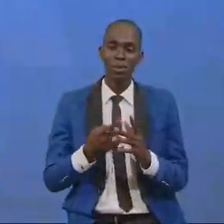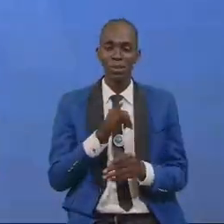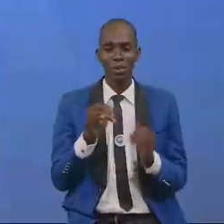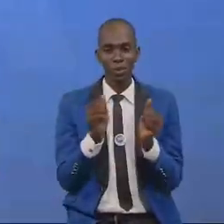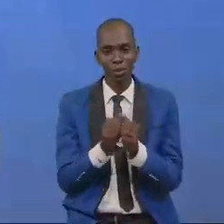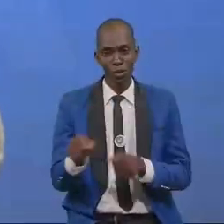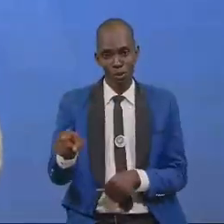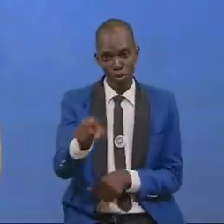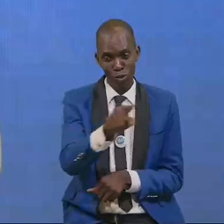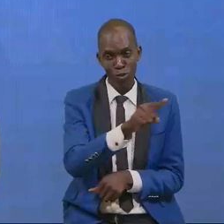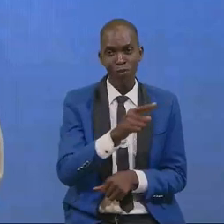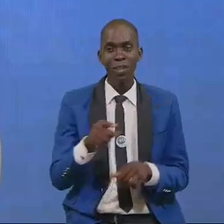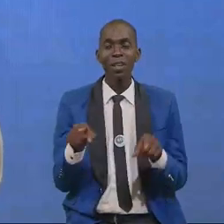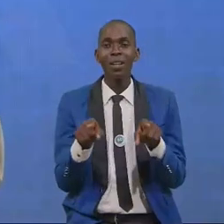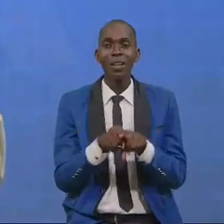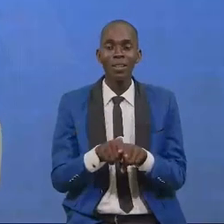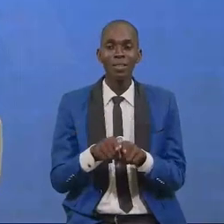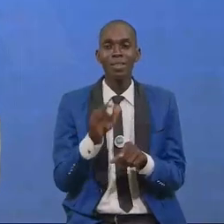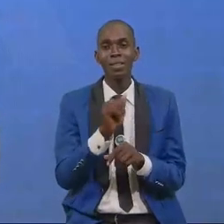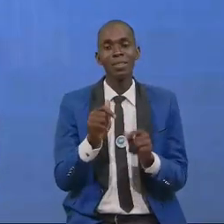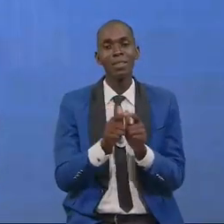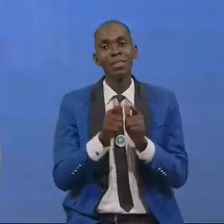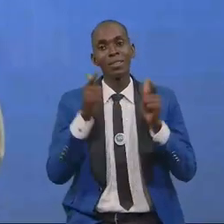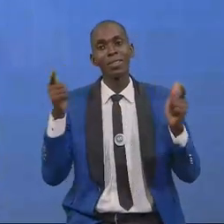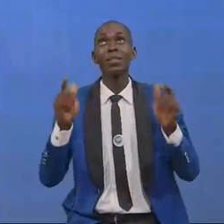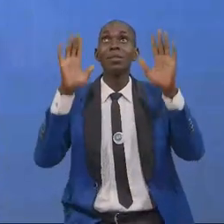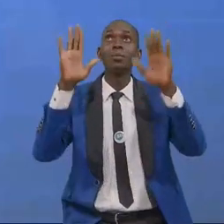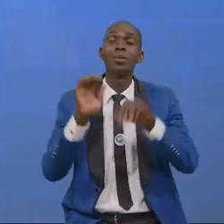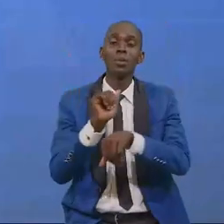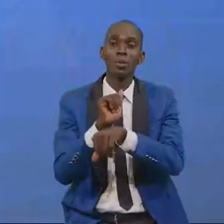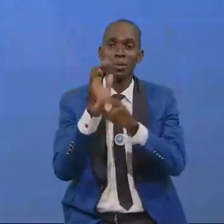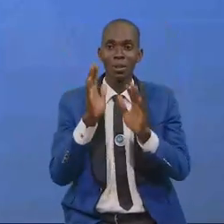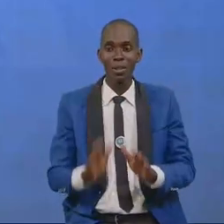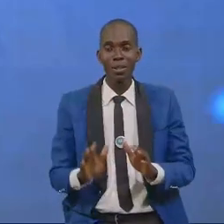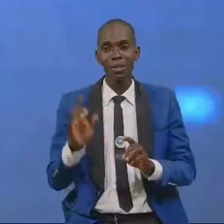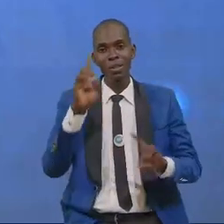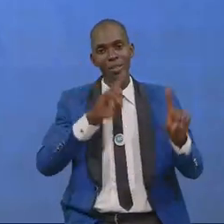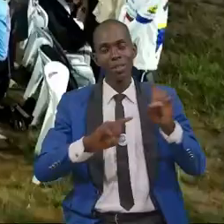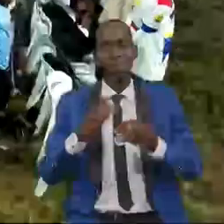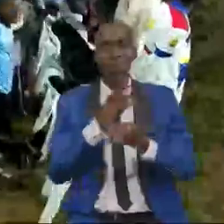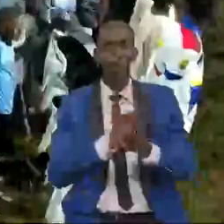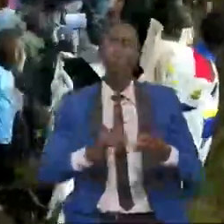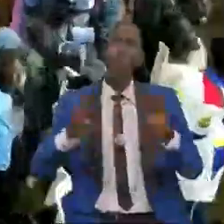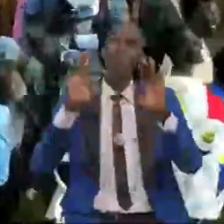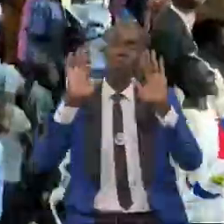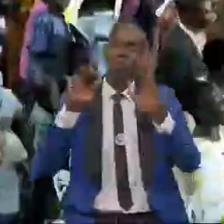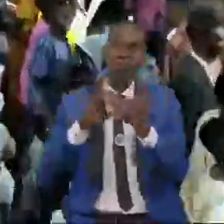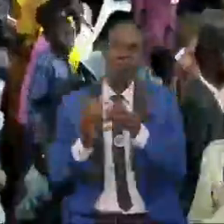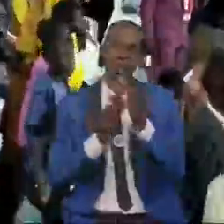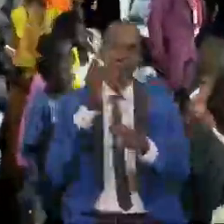toi comme le grand faiseur de miracle pour les signer les prodiges